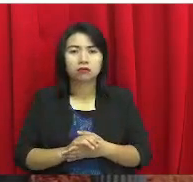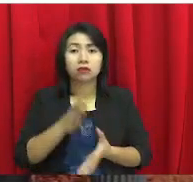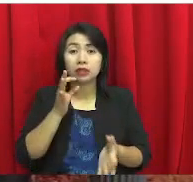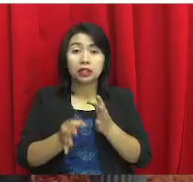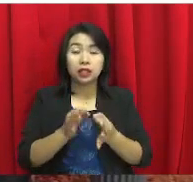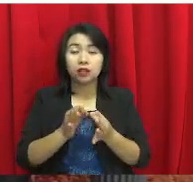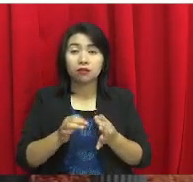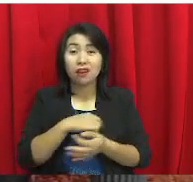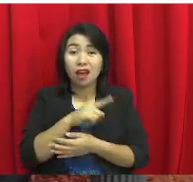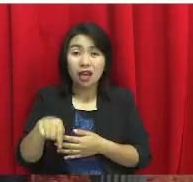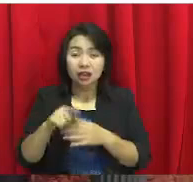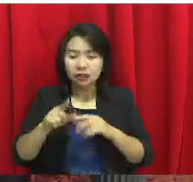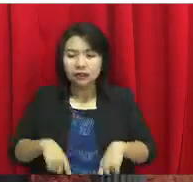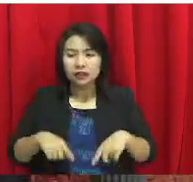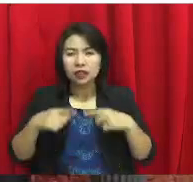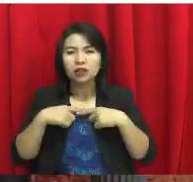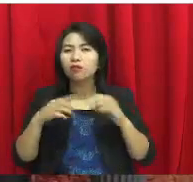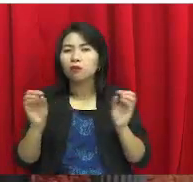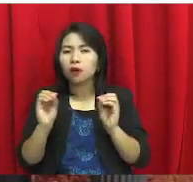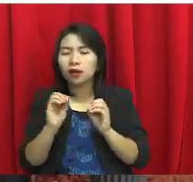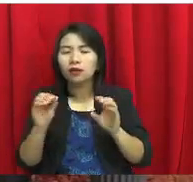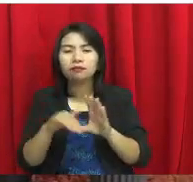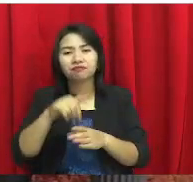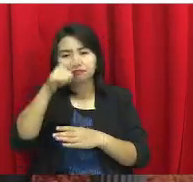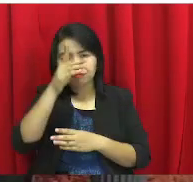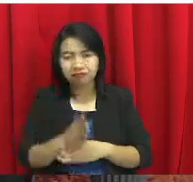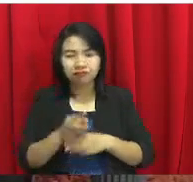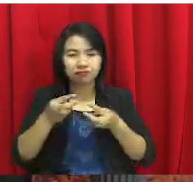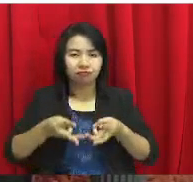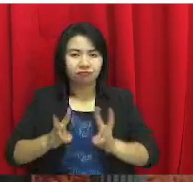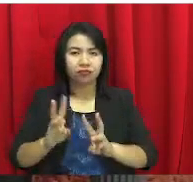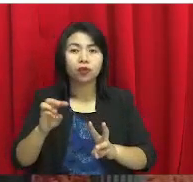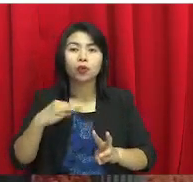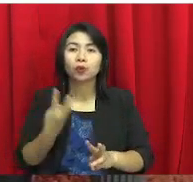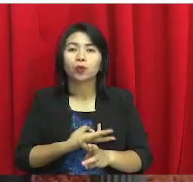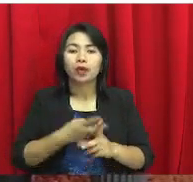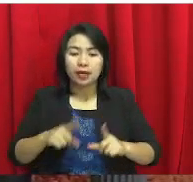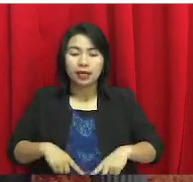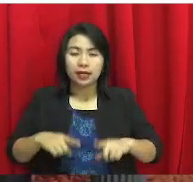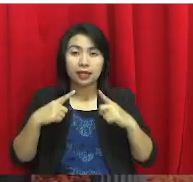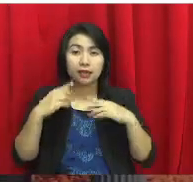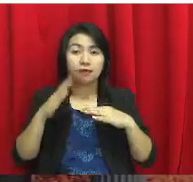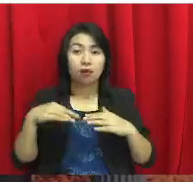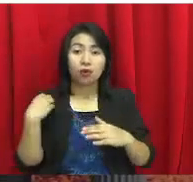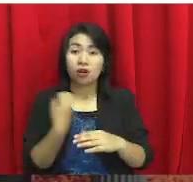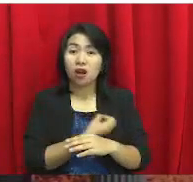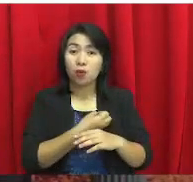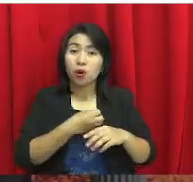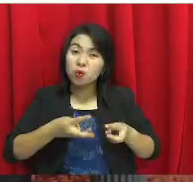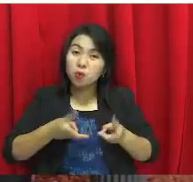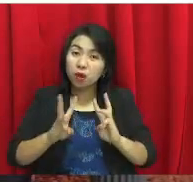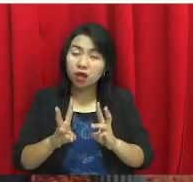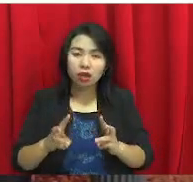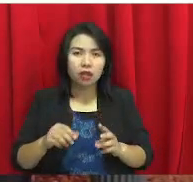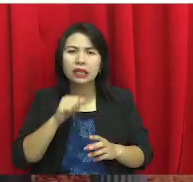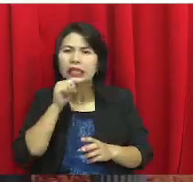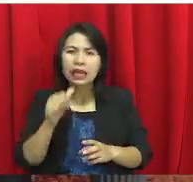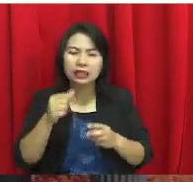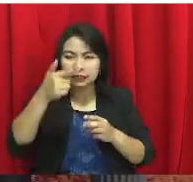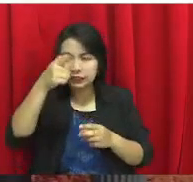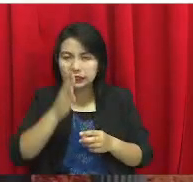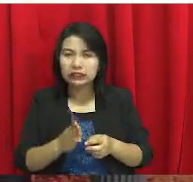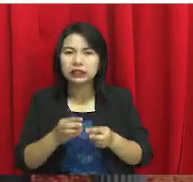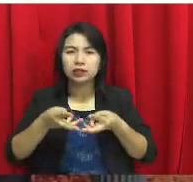Bakit? Inamumuhay tayo, gagawa tayo yung sariling paraan sa pamumuhay natin na kung saan hindi naman yun ang pamantayan at yun ang dapat